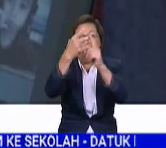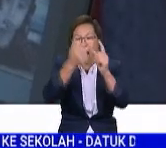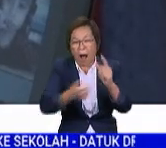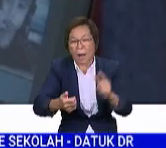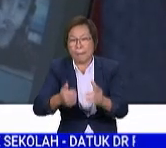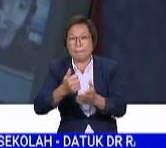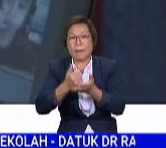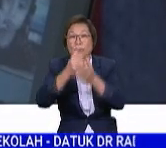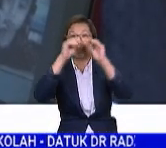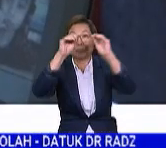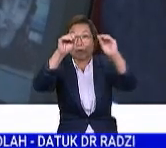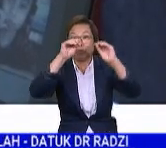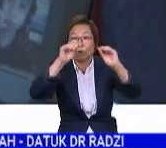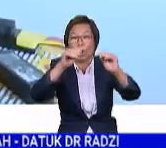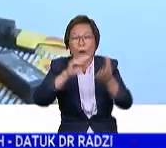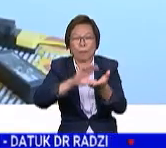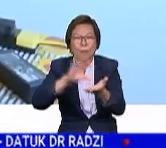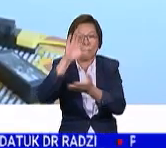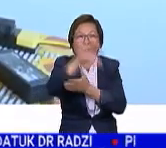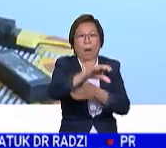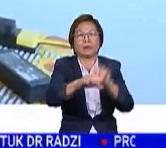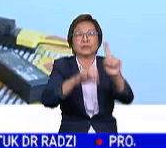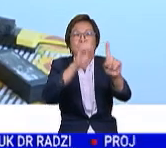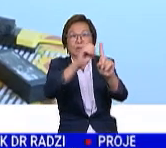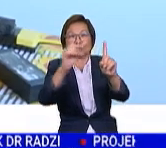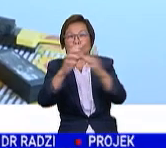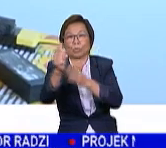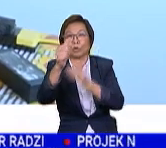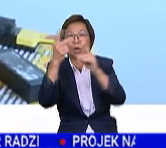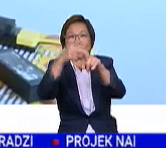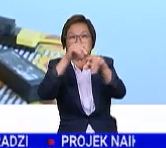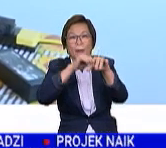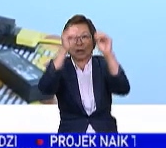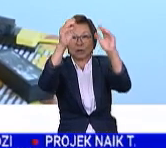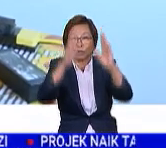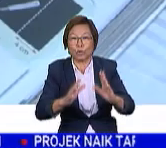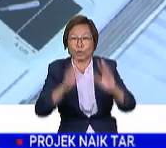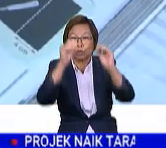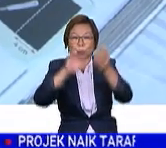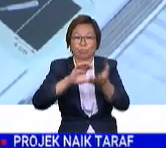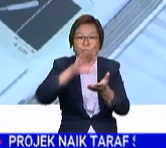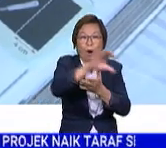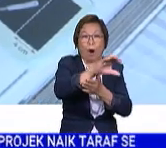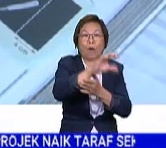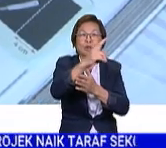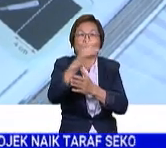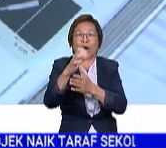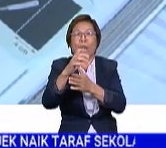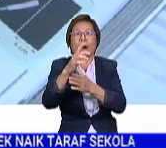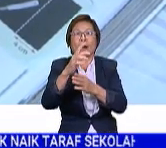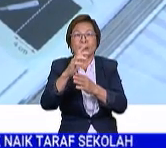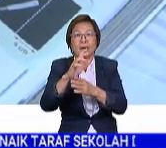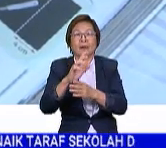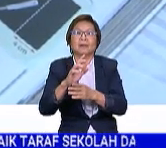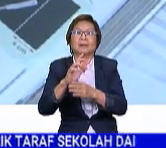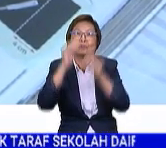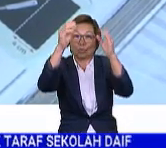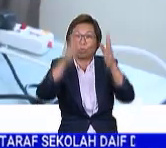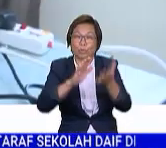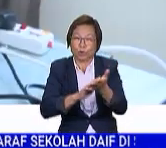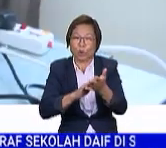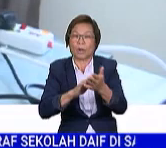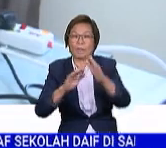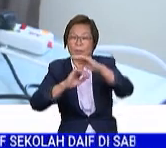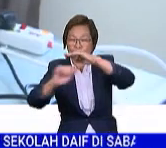alat bantuan mengajar secara sekali bayar sebanyak 100 Ringgit kepada guru sekolah dibawa ke BBM katanya ini jelas membuktikan